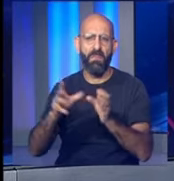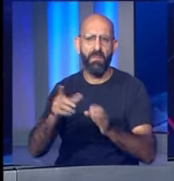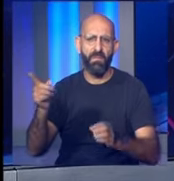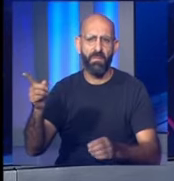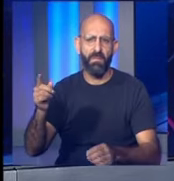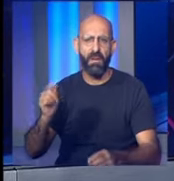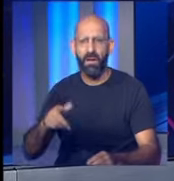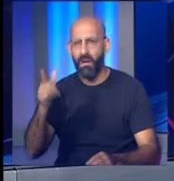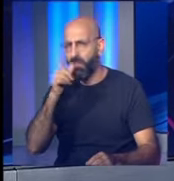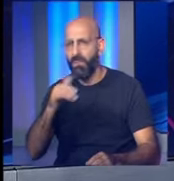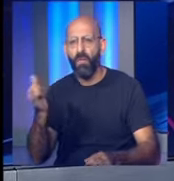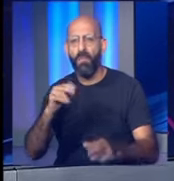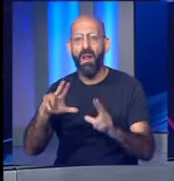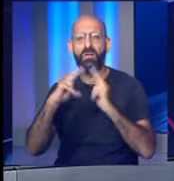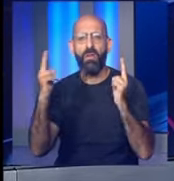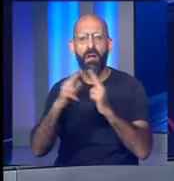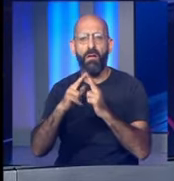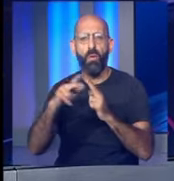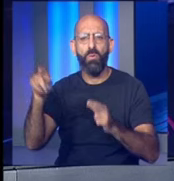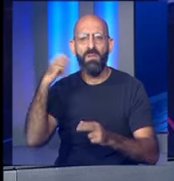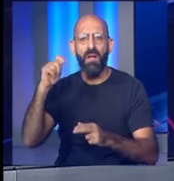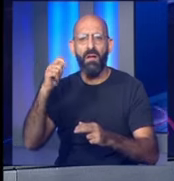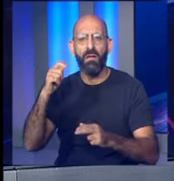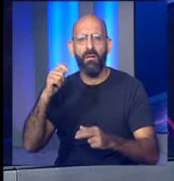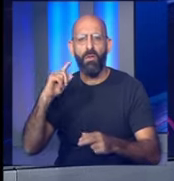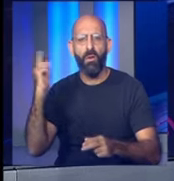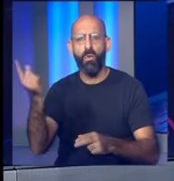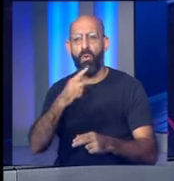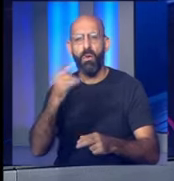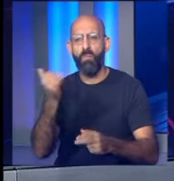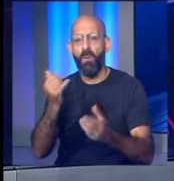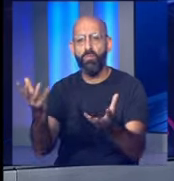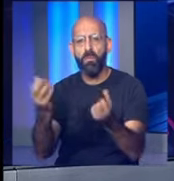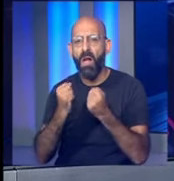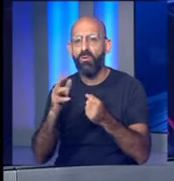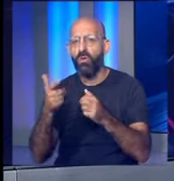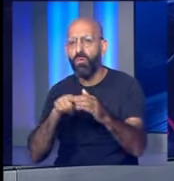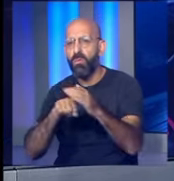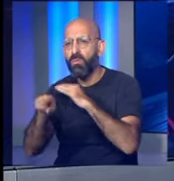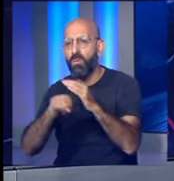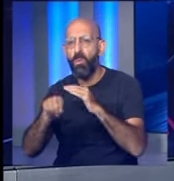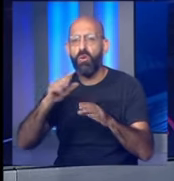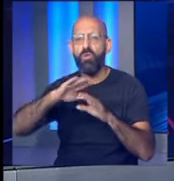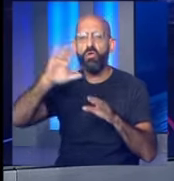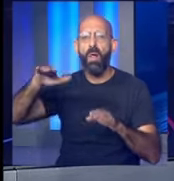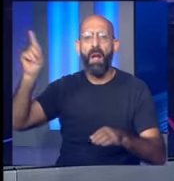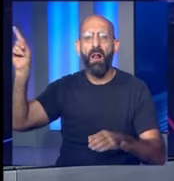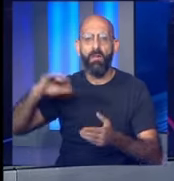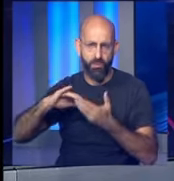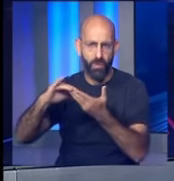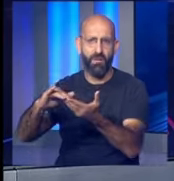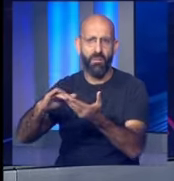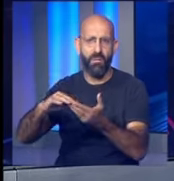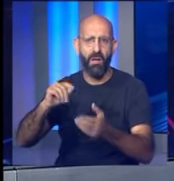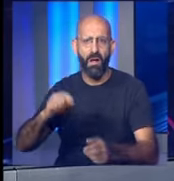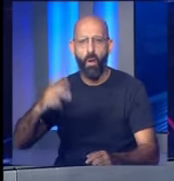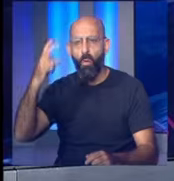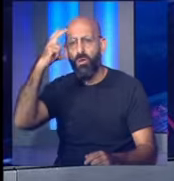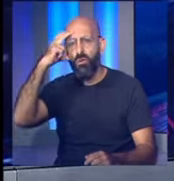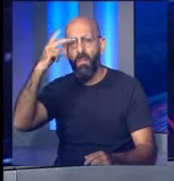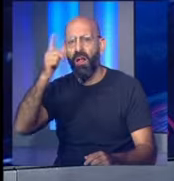ملفا إنسانيا وطنيا بعيدا من كل الحسابات السياسية والحزبية، مطالبا لجنة الطوارئ الوزارية